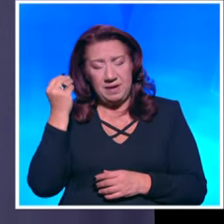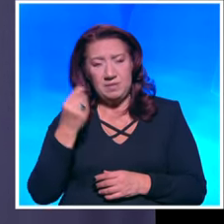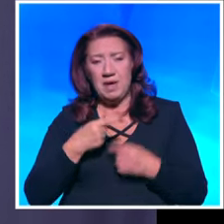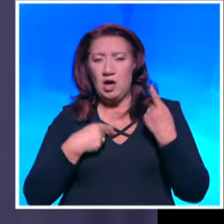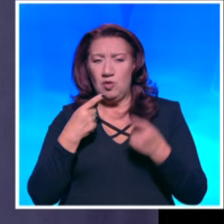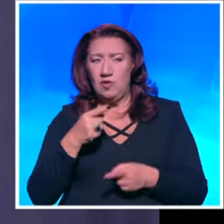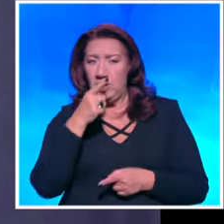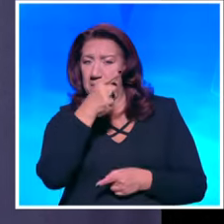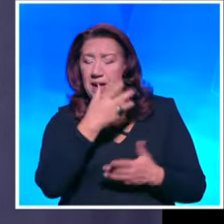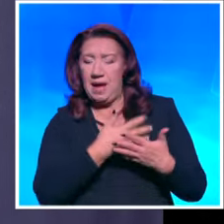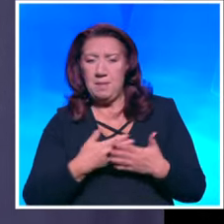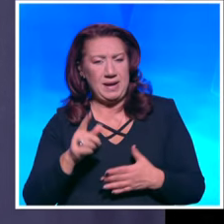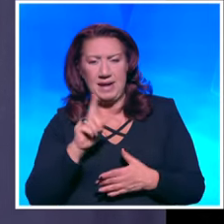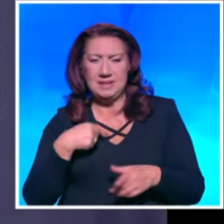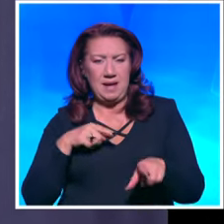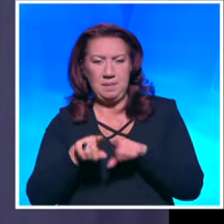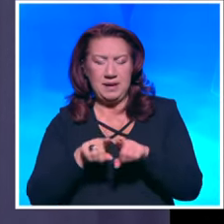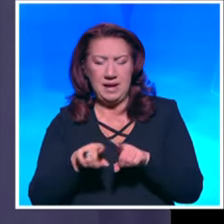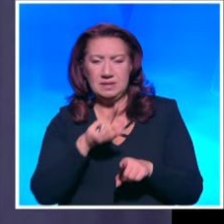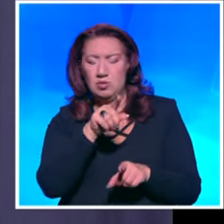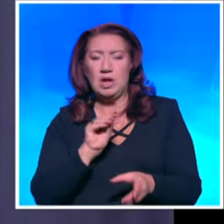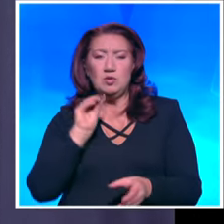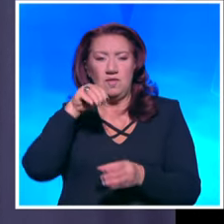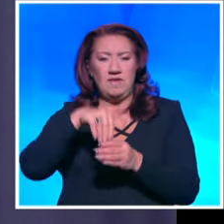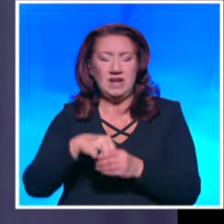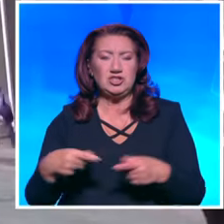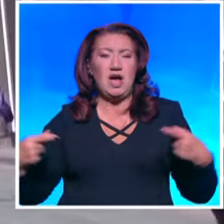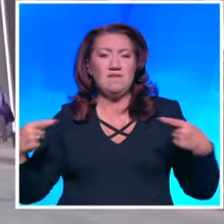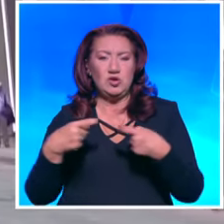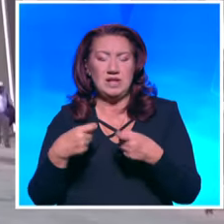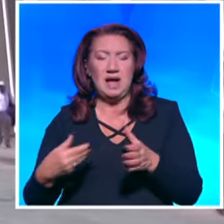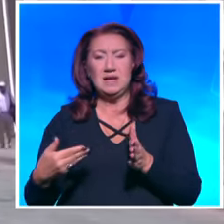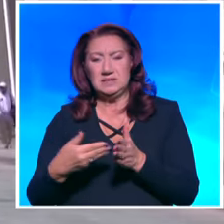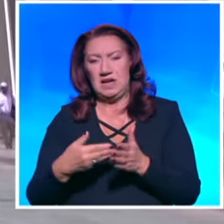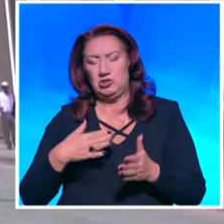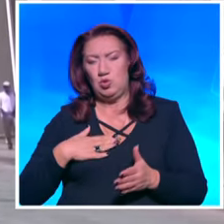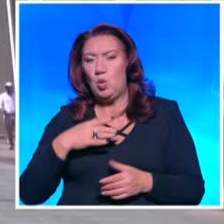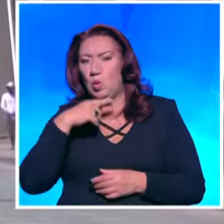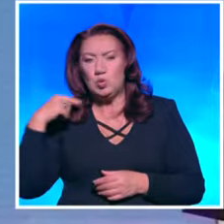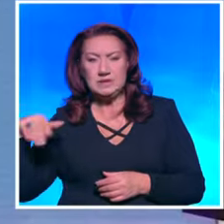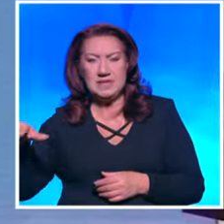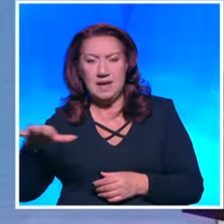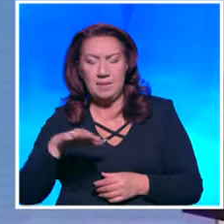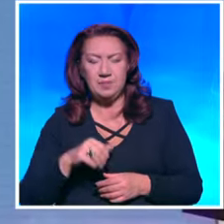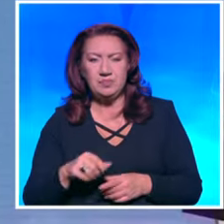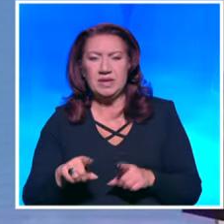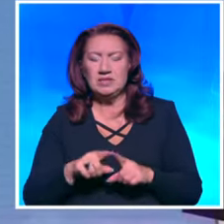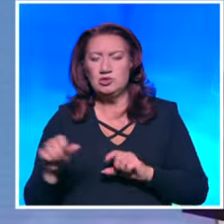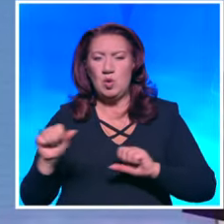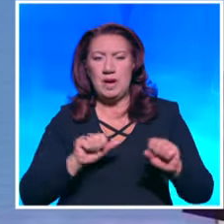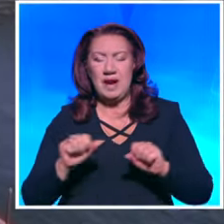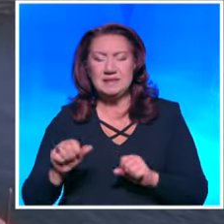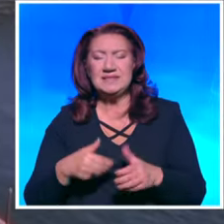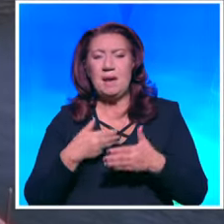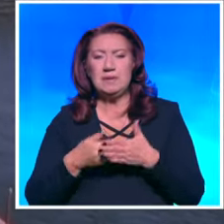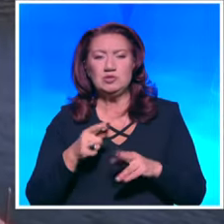страна която е пряко и косвено въвлечена във война срещу нашата държава реакция дойде и от близкия изток лидерите